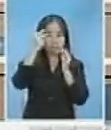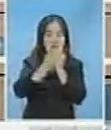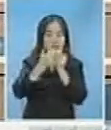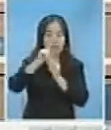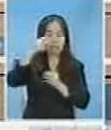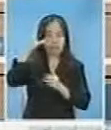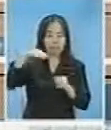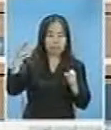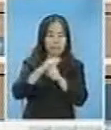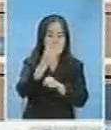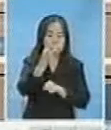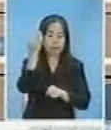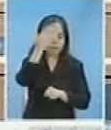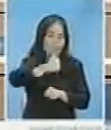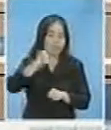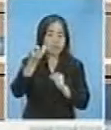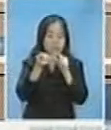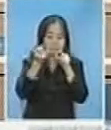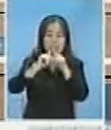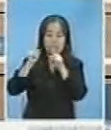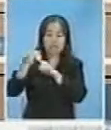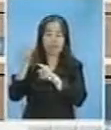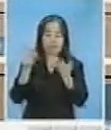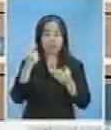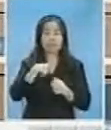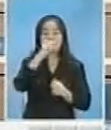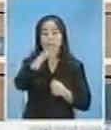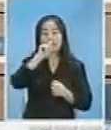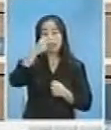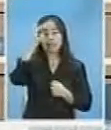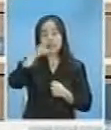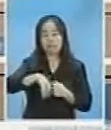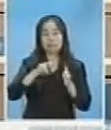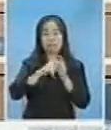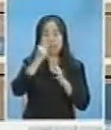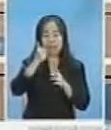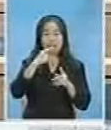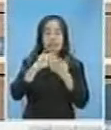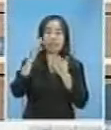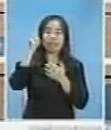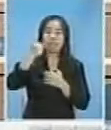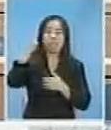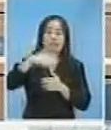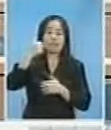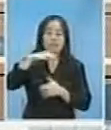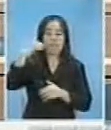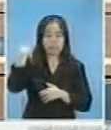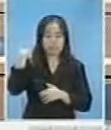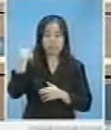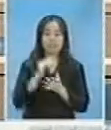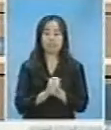จริงๆนะครับไม่ใช่ไปบอกเขาว่า 15,000 บาทแล้วต้องได้ไม่ได้นะครับใครพิสูจน์ได้